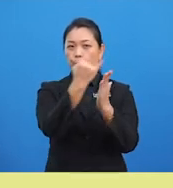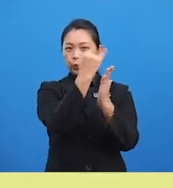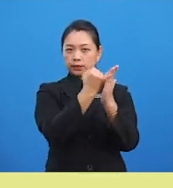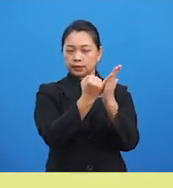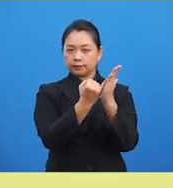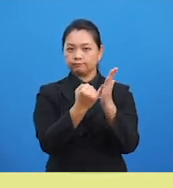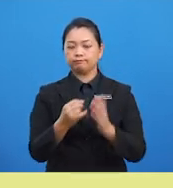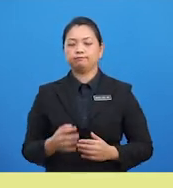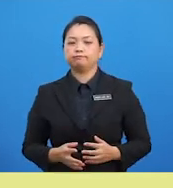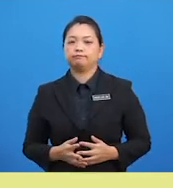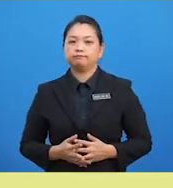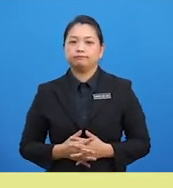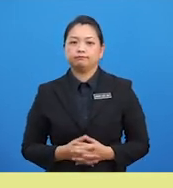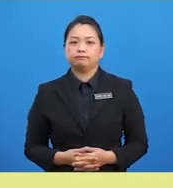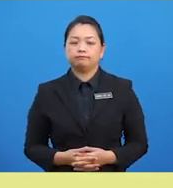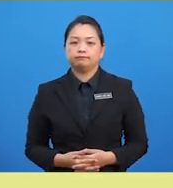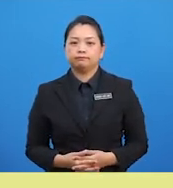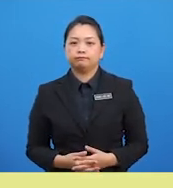dilukis.